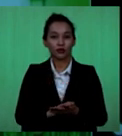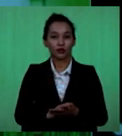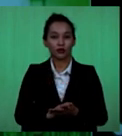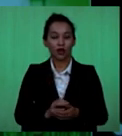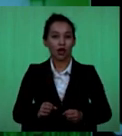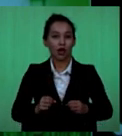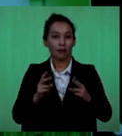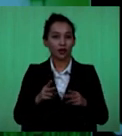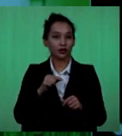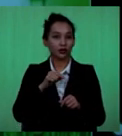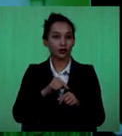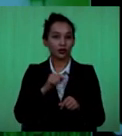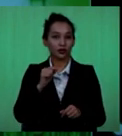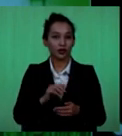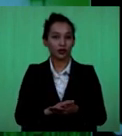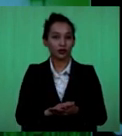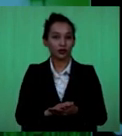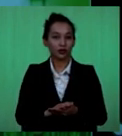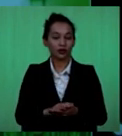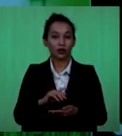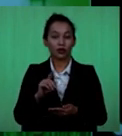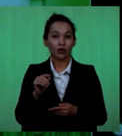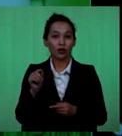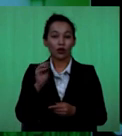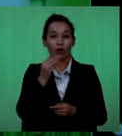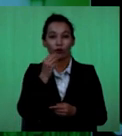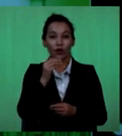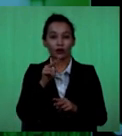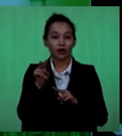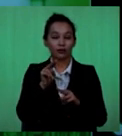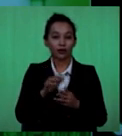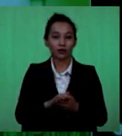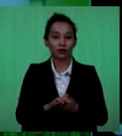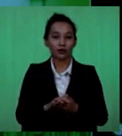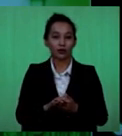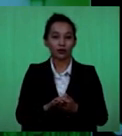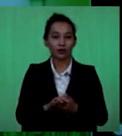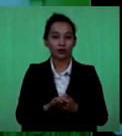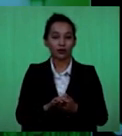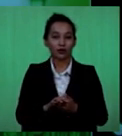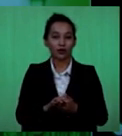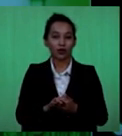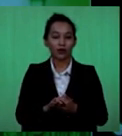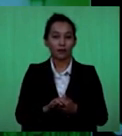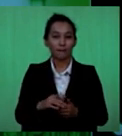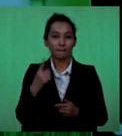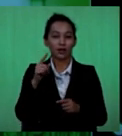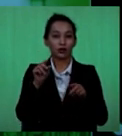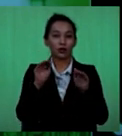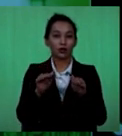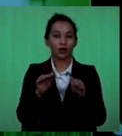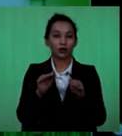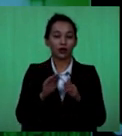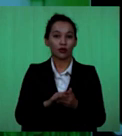Xavf-xatar tug'ilganida yoki o'lja poylayotganida oldingi oyoqlari va tanasining oldingi qismini dast